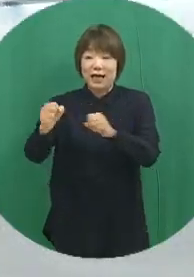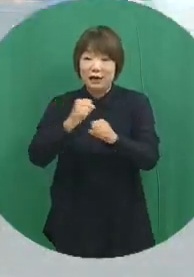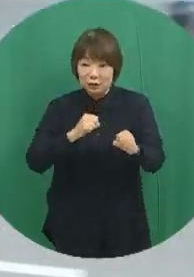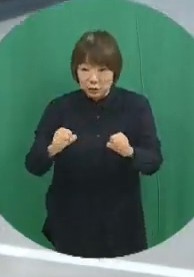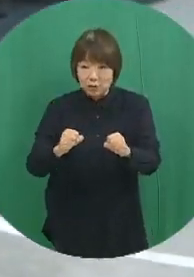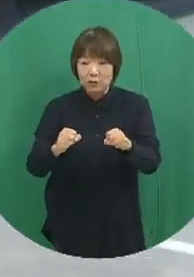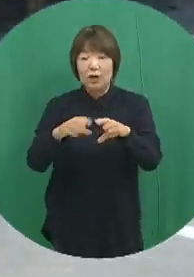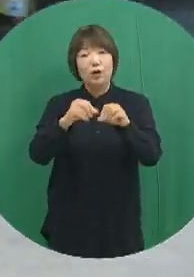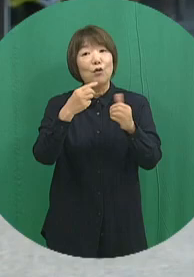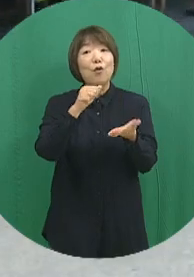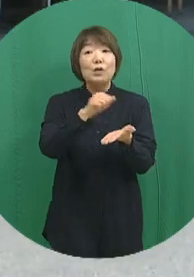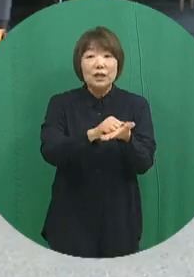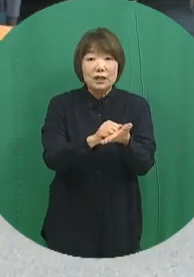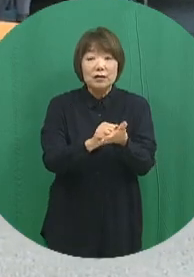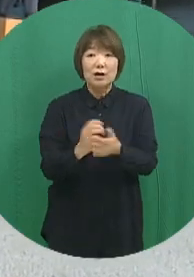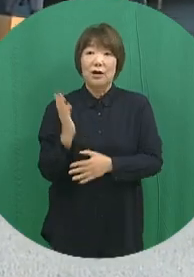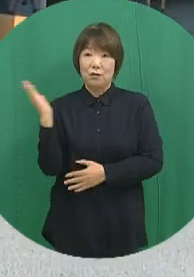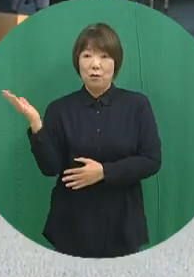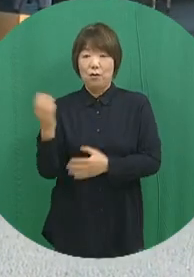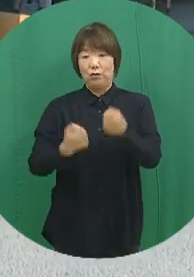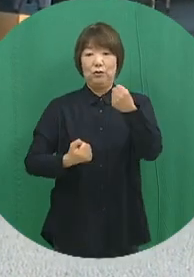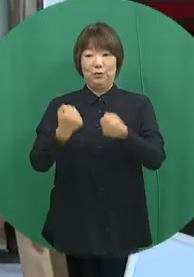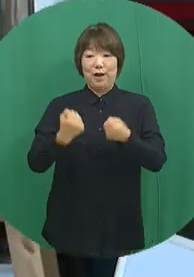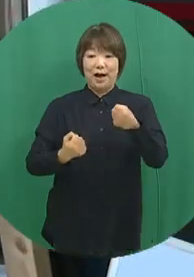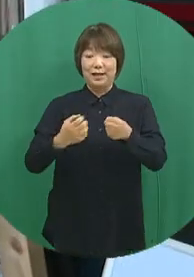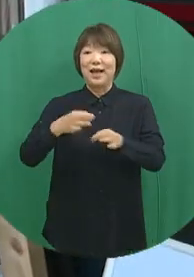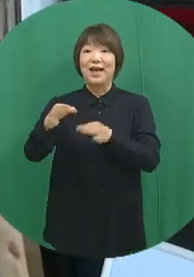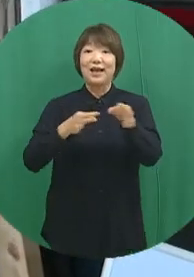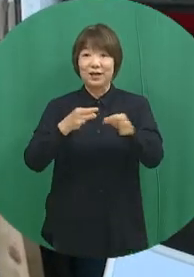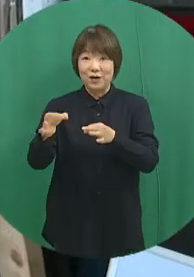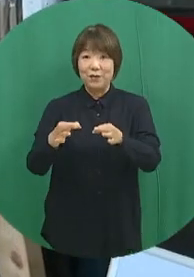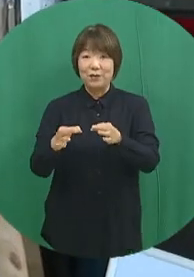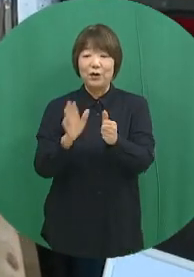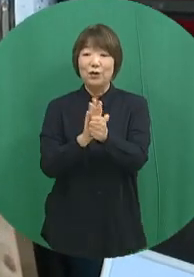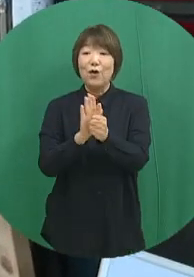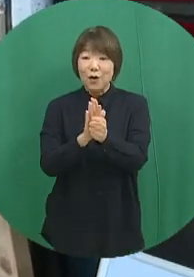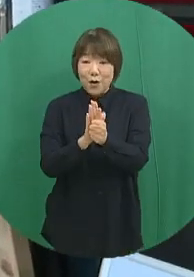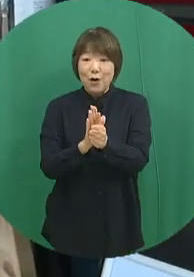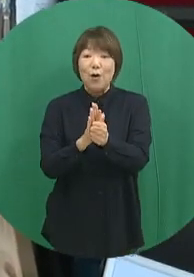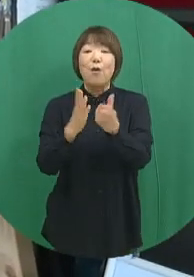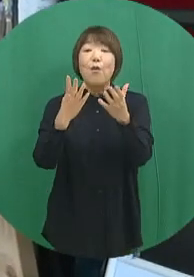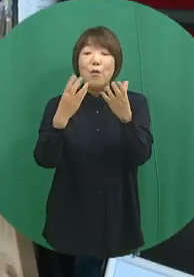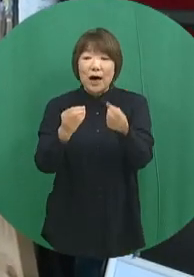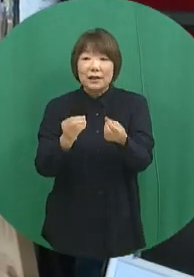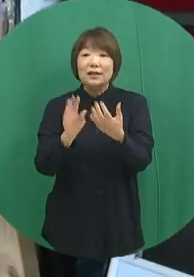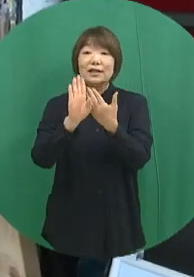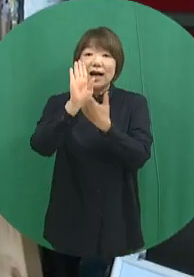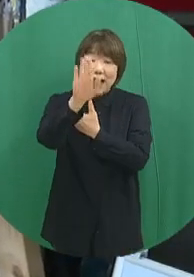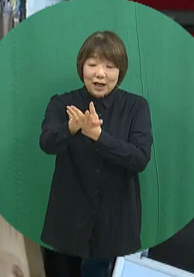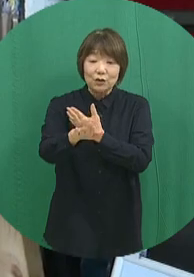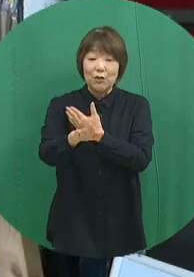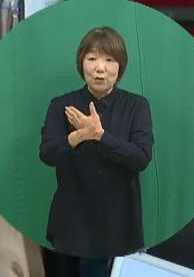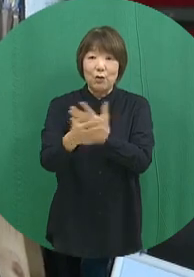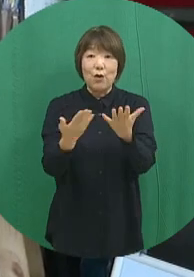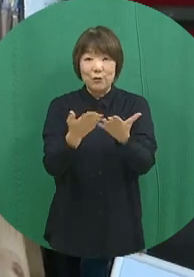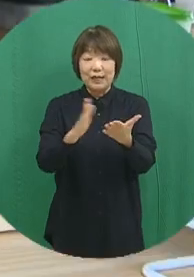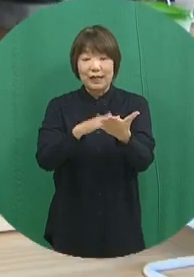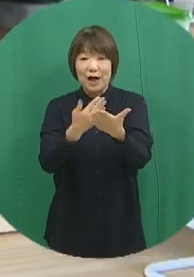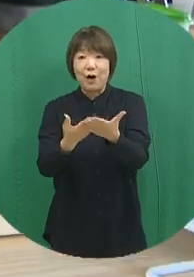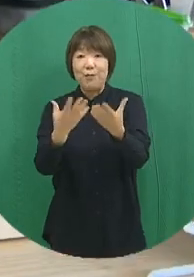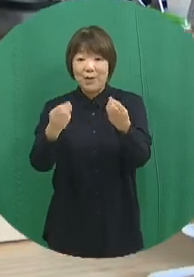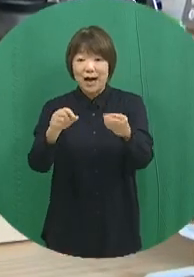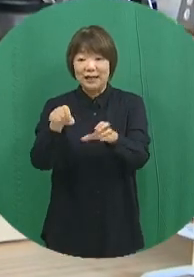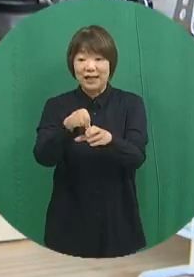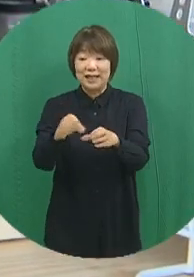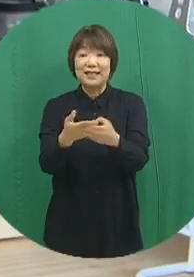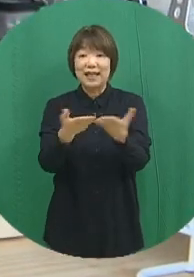ら、週末はキッチンカーを営業。協力隊員を卒業するタイミングで空き店舗を改装したカフェ